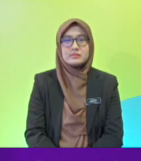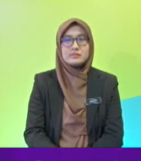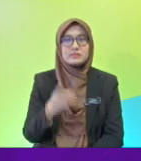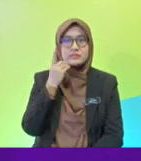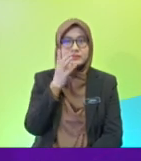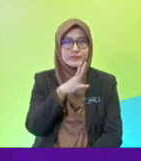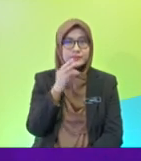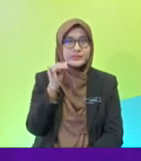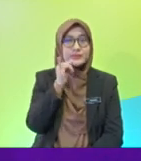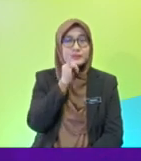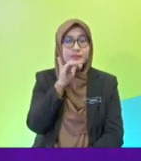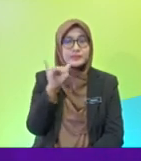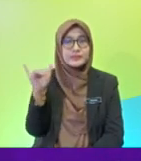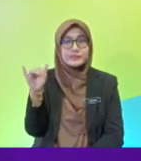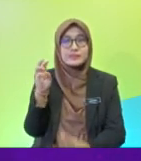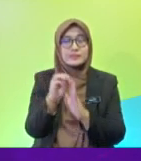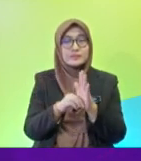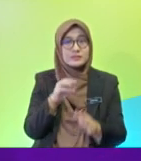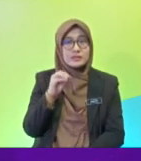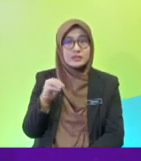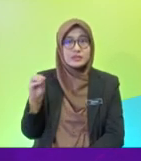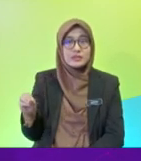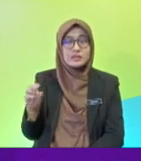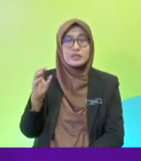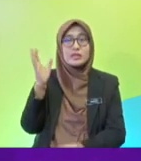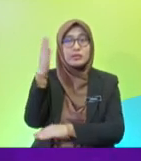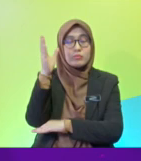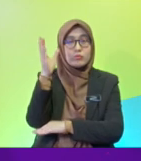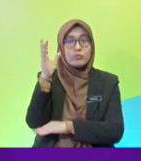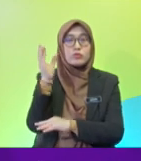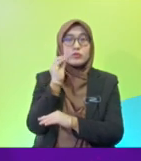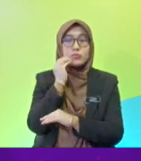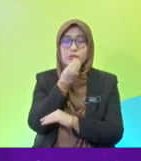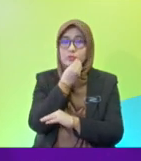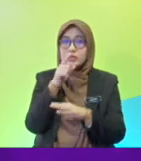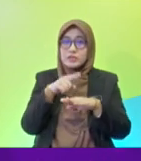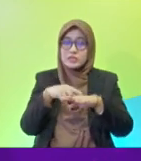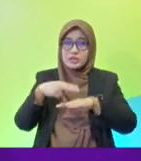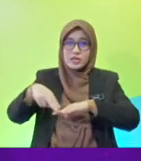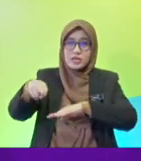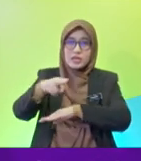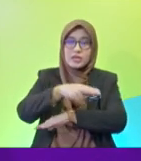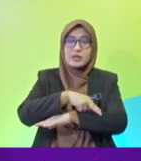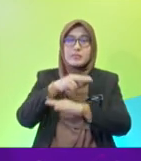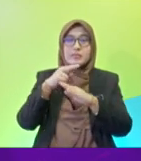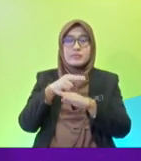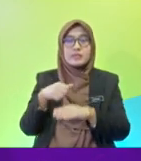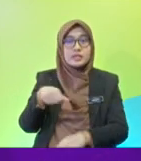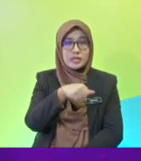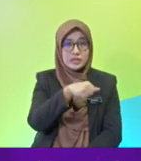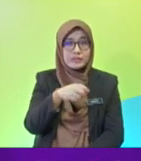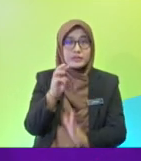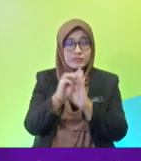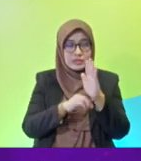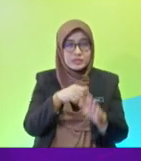dan ibunya menyilang pokok bunga di halaman rumah Dewi dan ibunya menyiram pokok bunga di